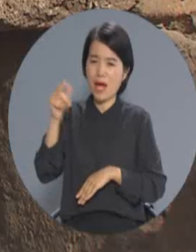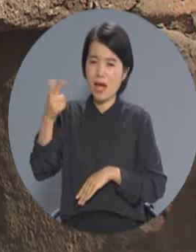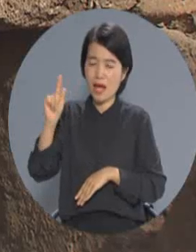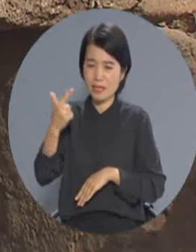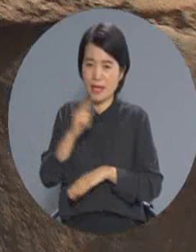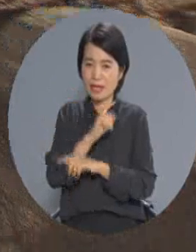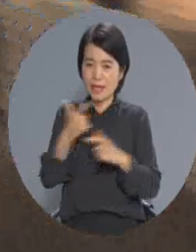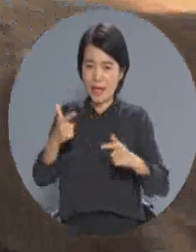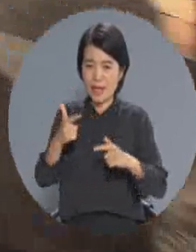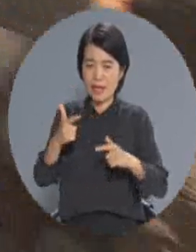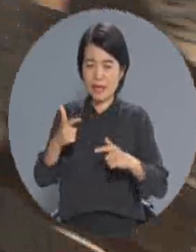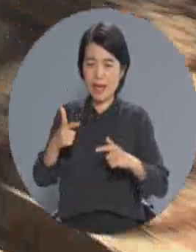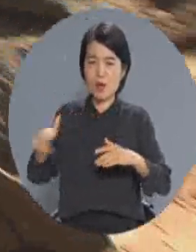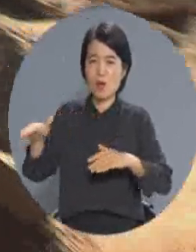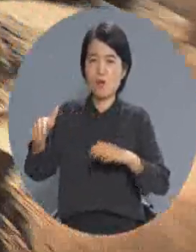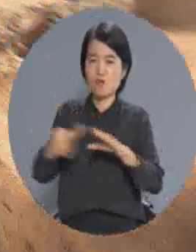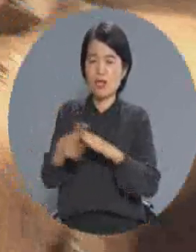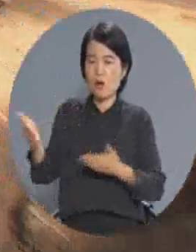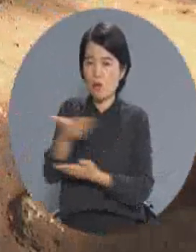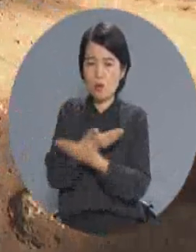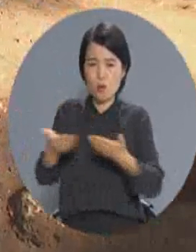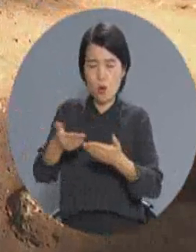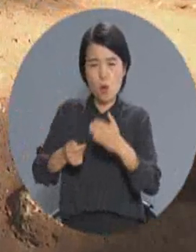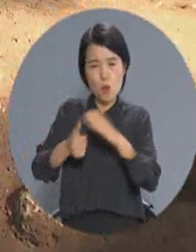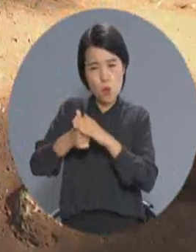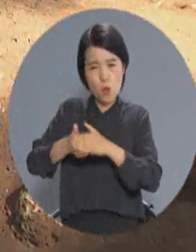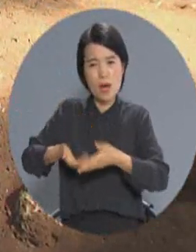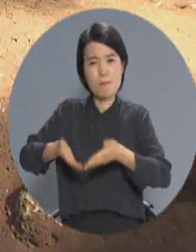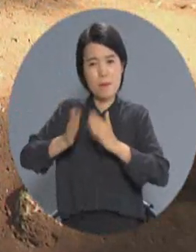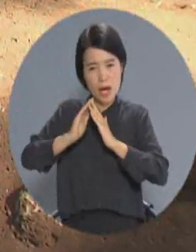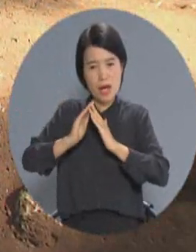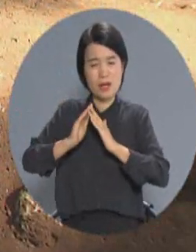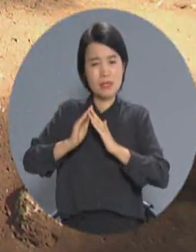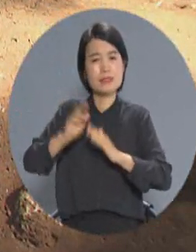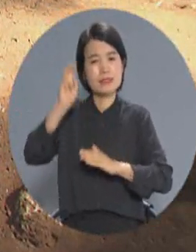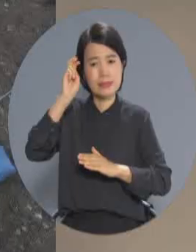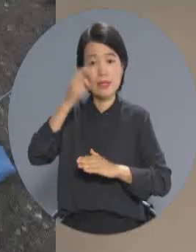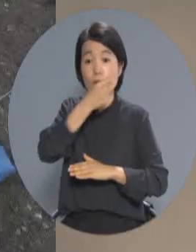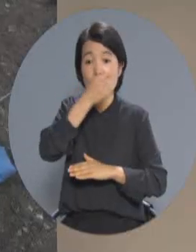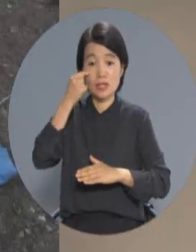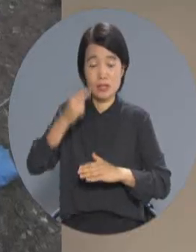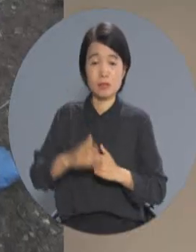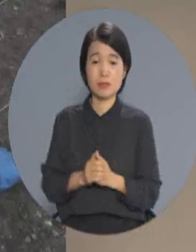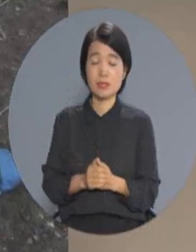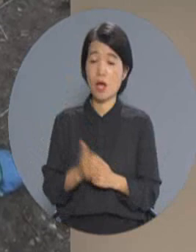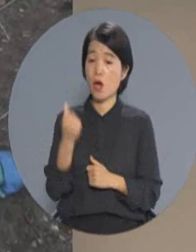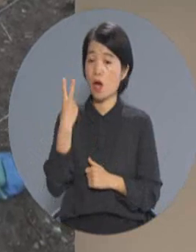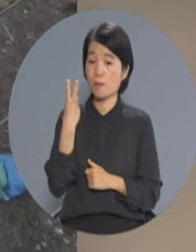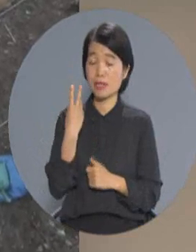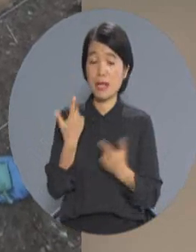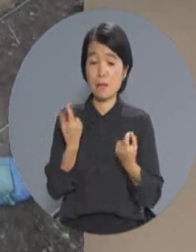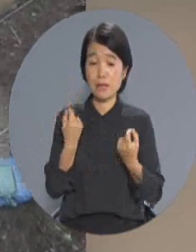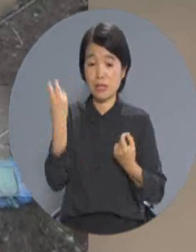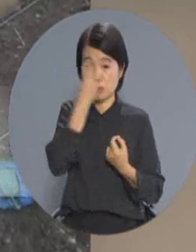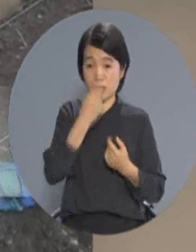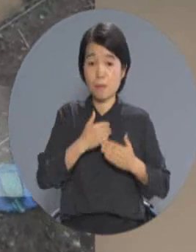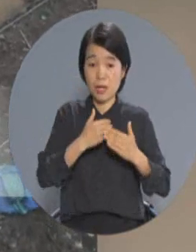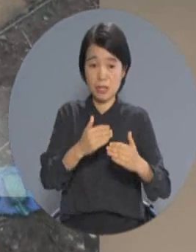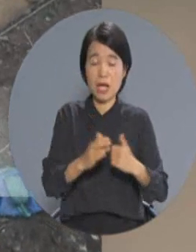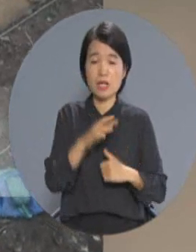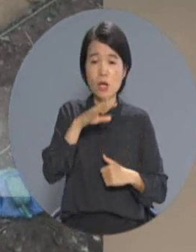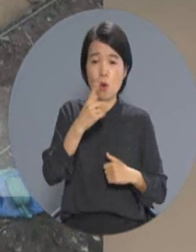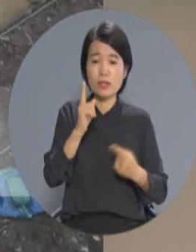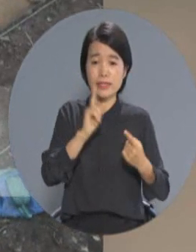다양한 지역의 방식으로 축조된 독특한 구조를 가진 것으로 확인됐습니다. 얼마 전 함께 조사가 이루어진